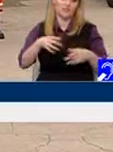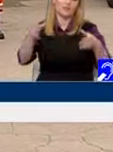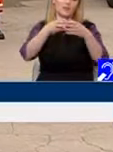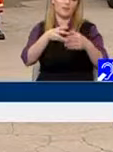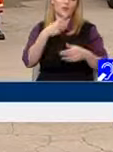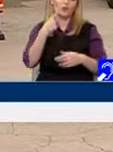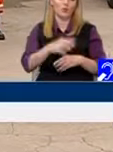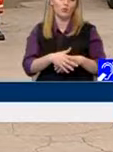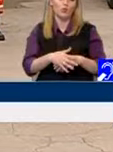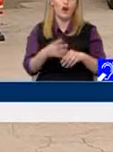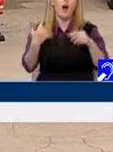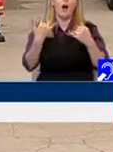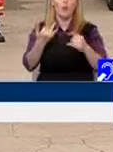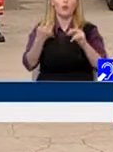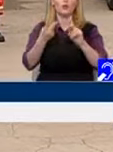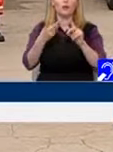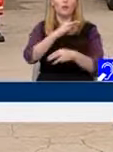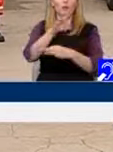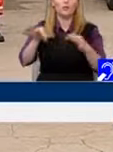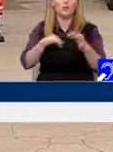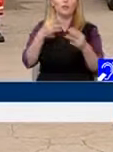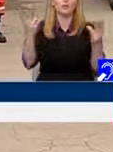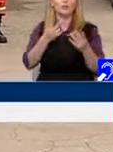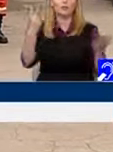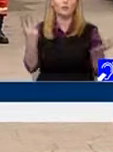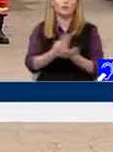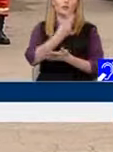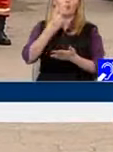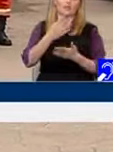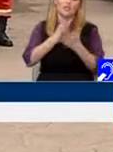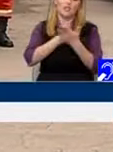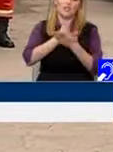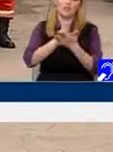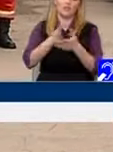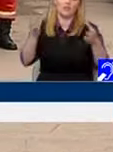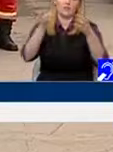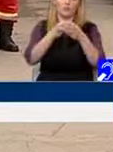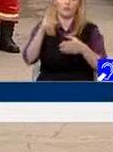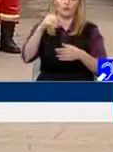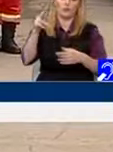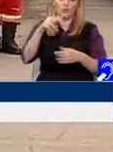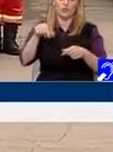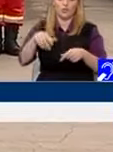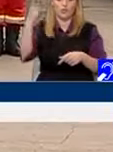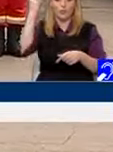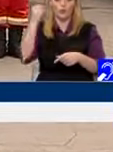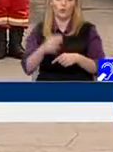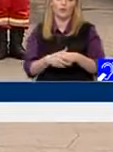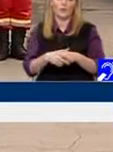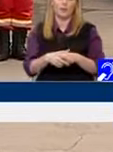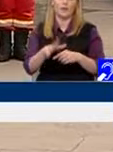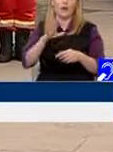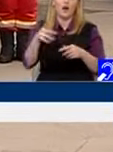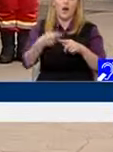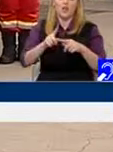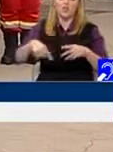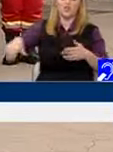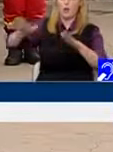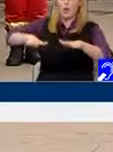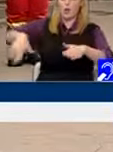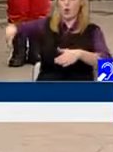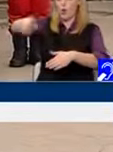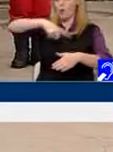iar cel de-al doilea proiect ar trebui să dubleze prezența serviciilor SMURD în Republica Moldova, cu piste pentru aterizarea